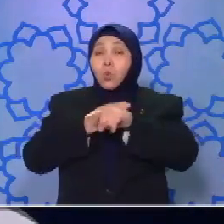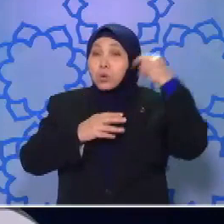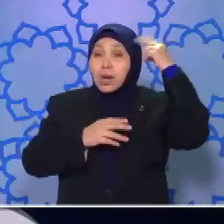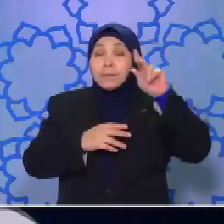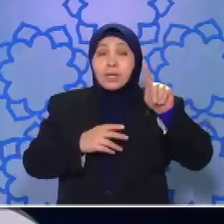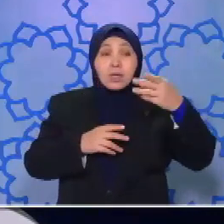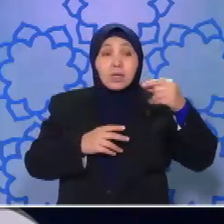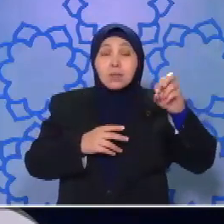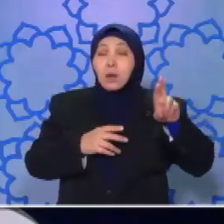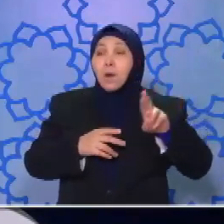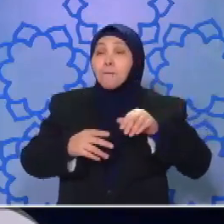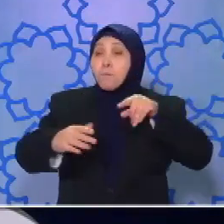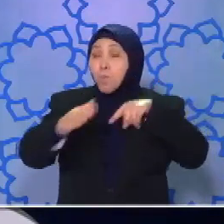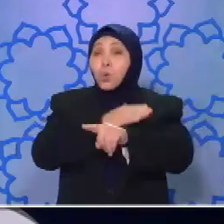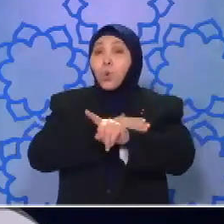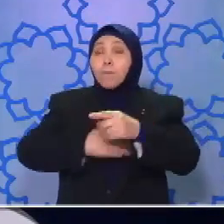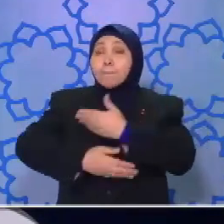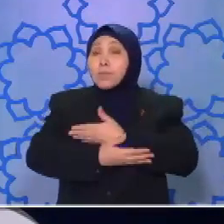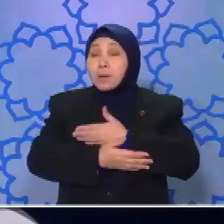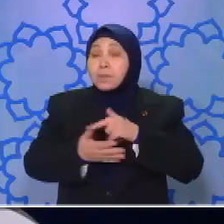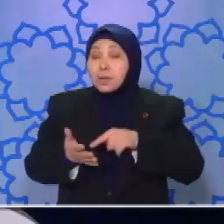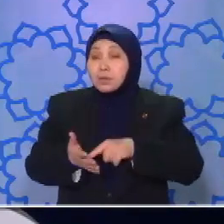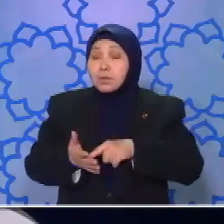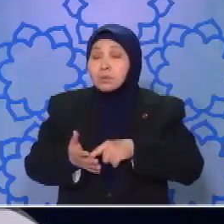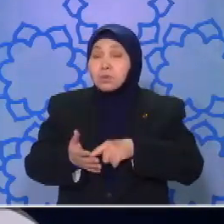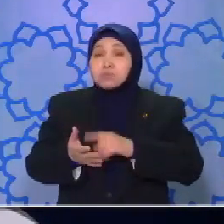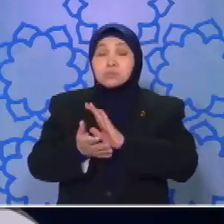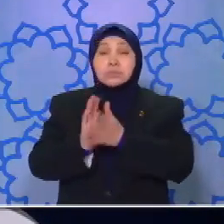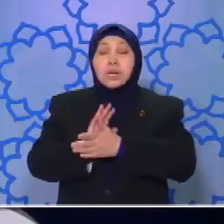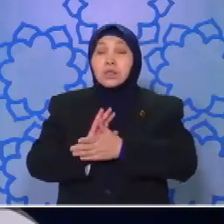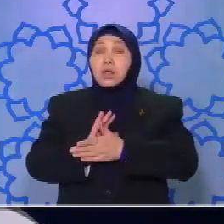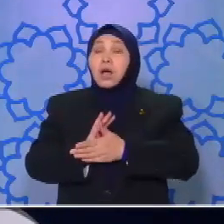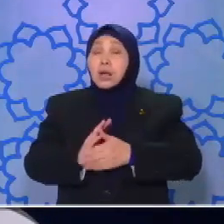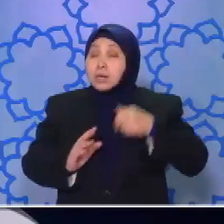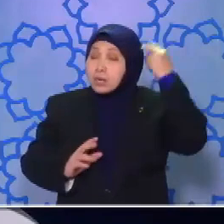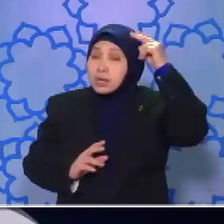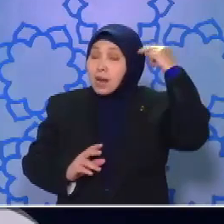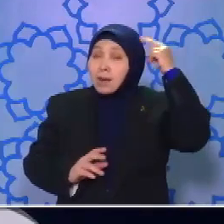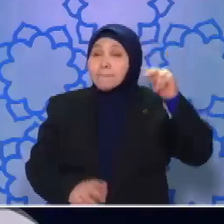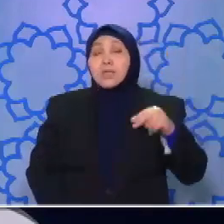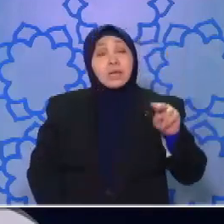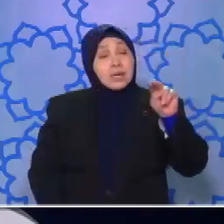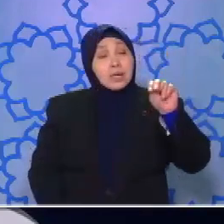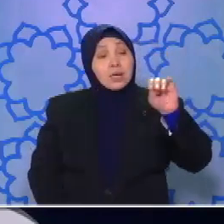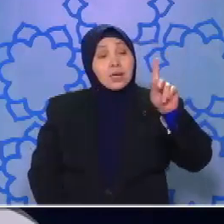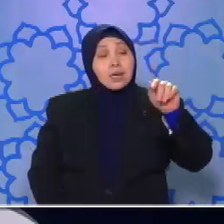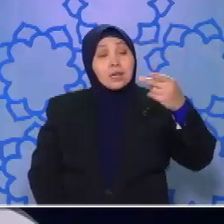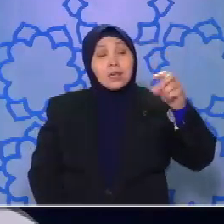nafs laqad ji'ta syai'an nukra pada ayat yang ke-74. Jadi Nabi Khidir menjelaskan pada ayat yang ke-80